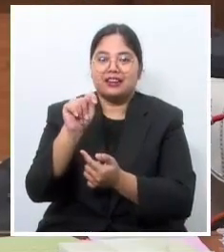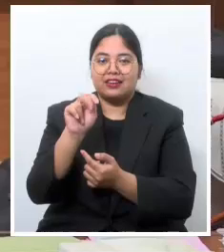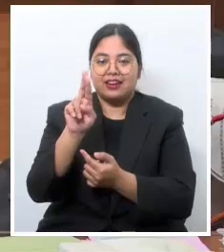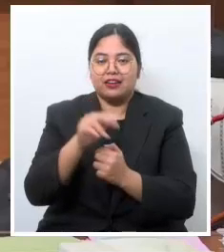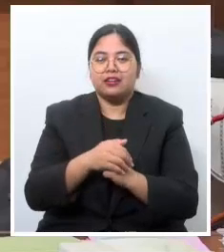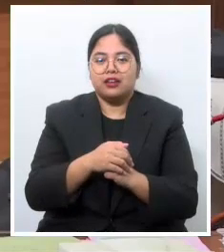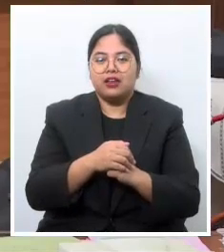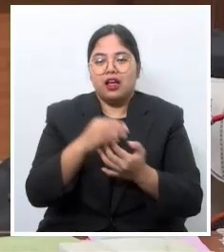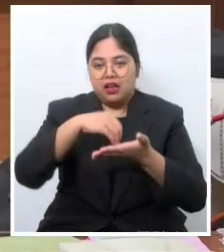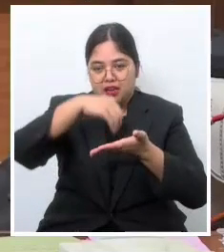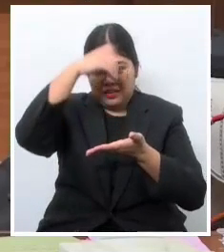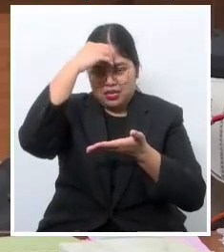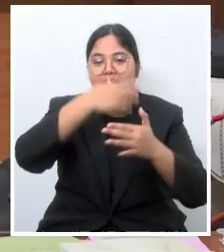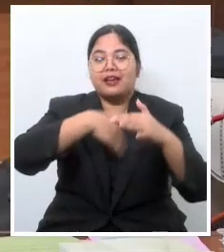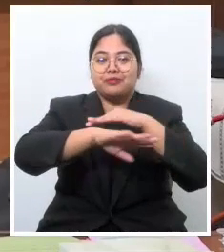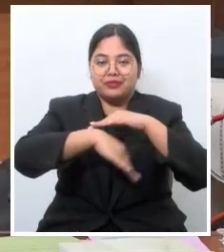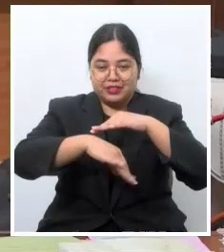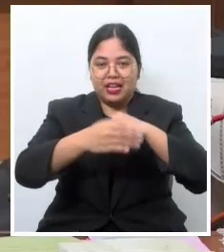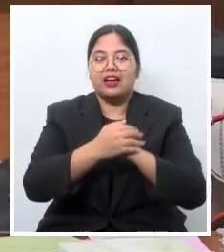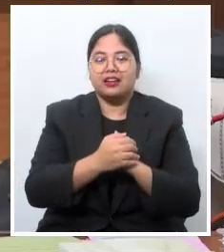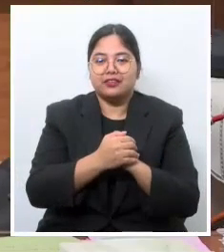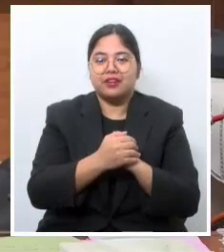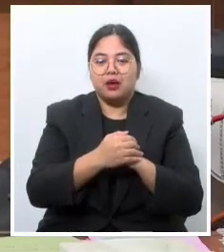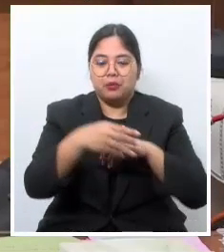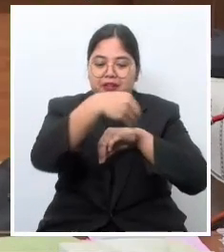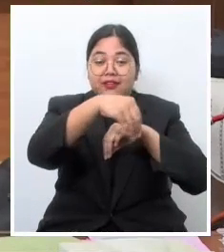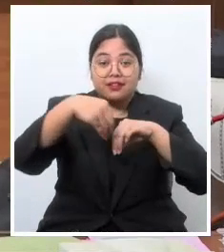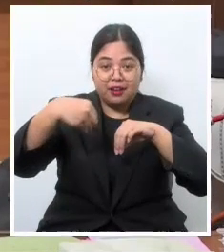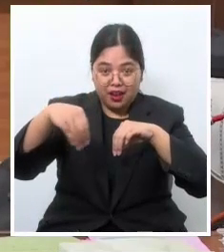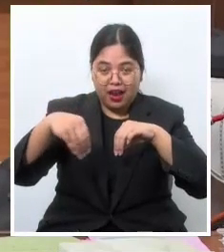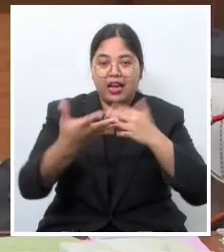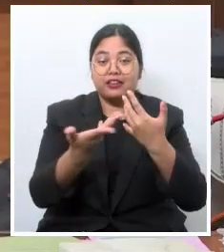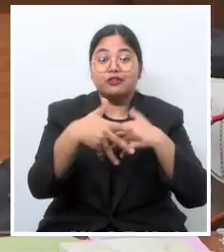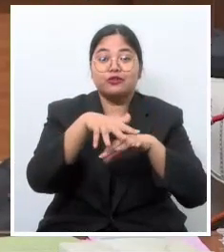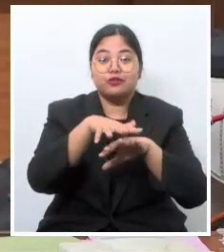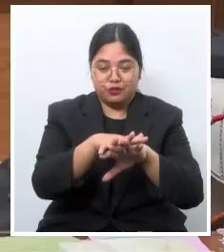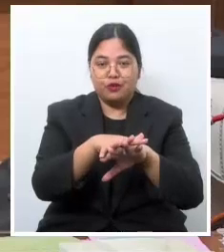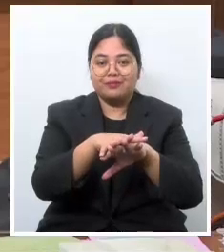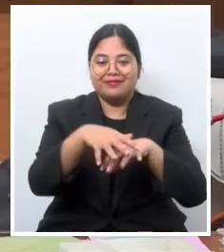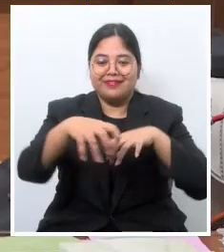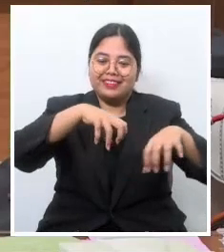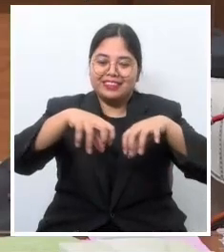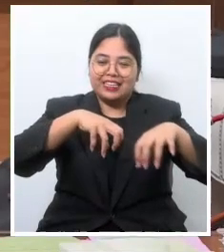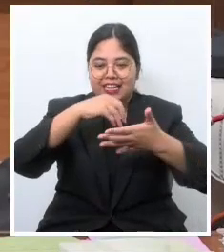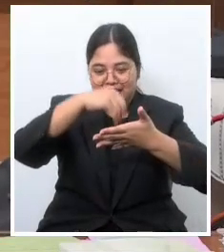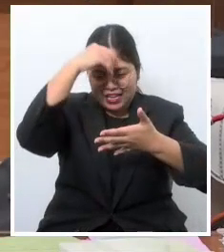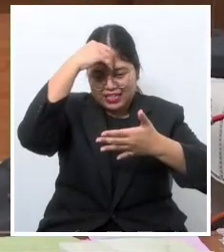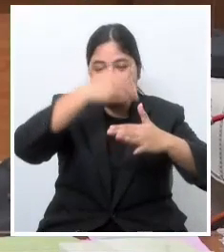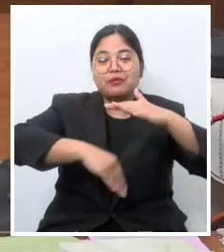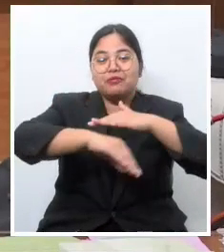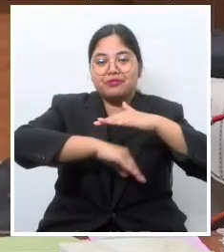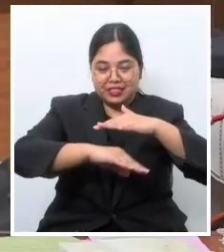กรรมการการศึกษาขั้นพื้นฐานเป็นภาคีเครือข่ายที่มีส่วนร่วมในการจัดการศึกษาขั้นพื้น